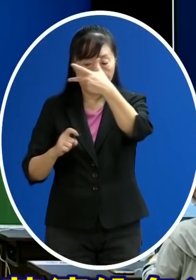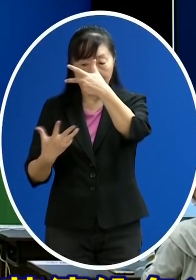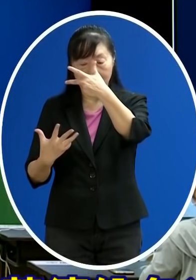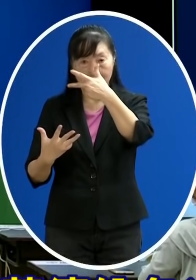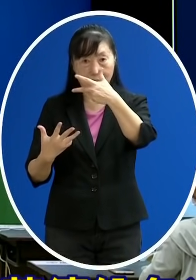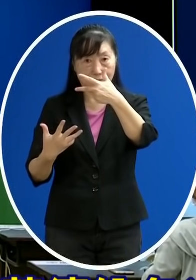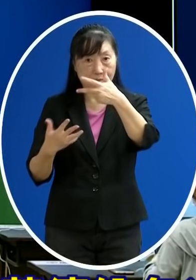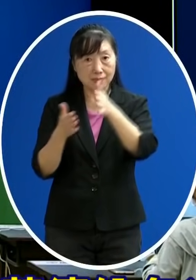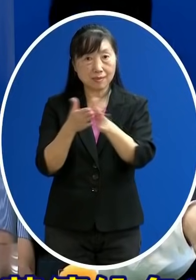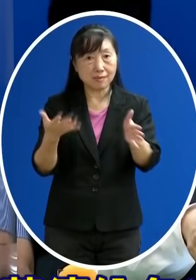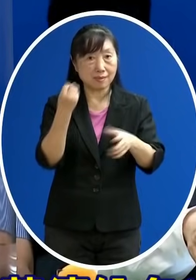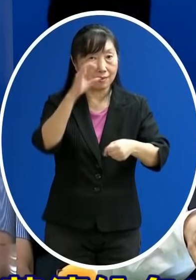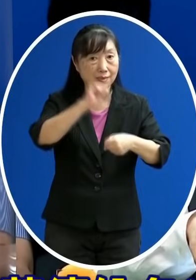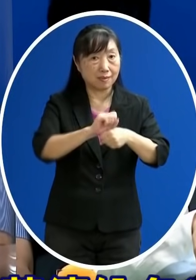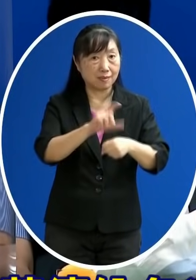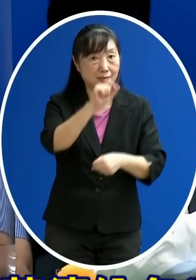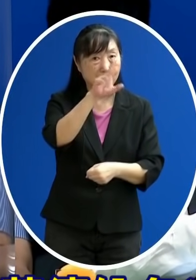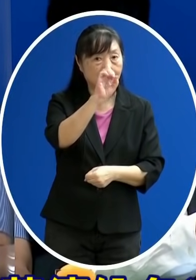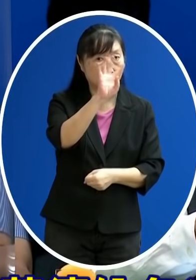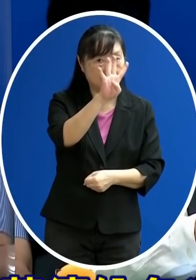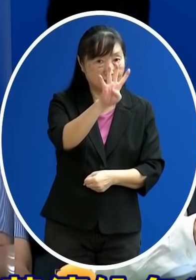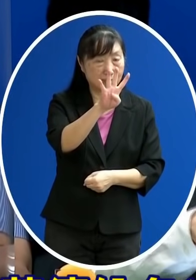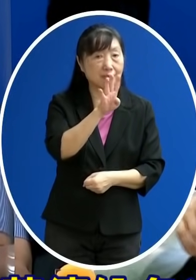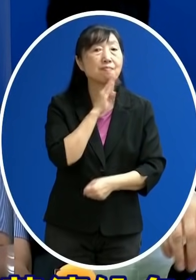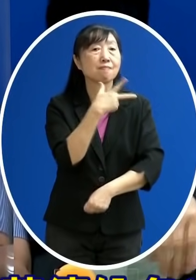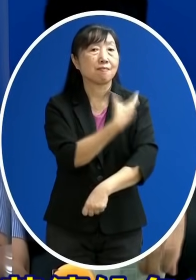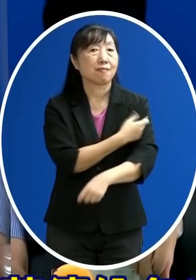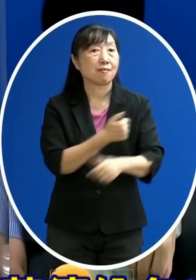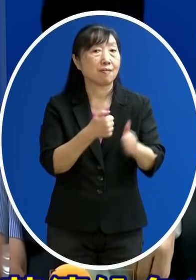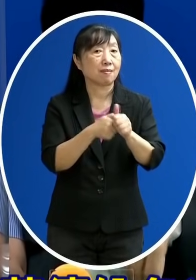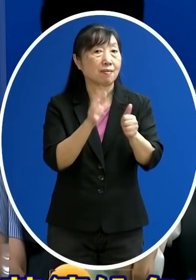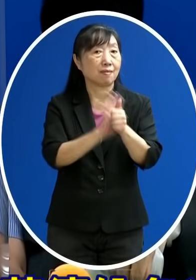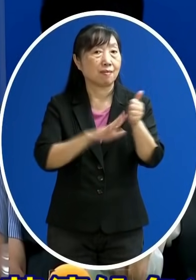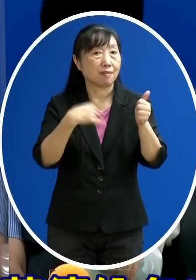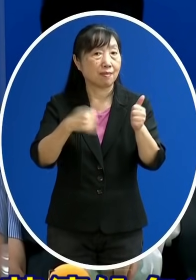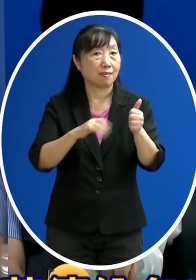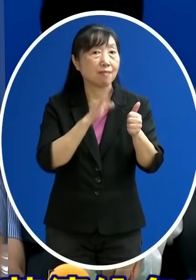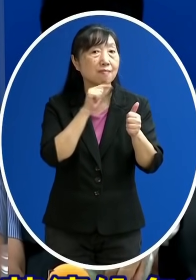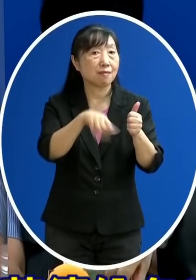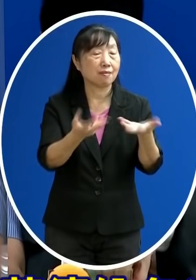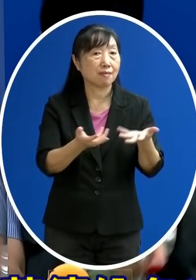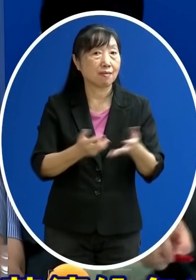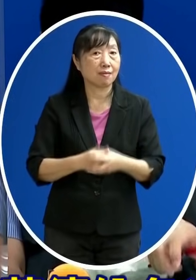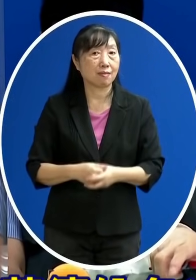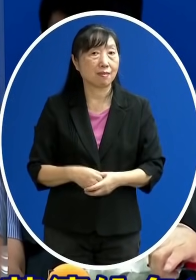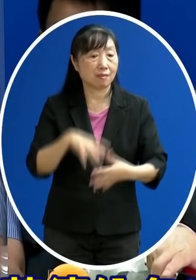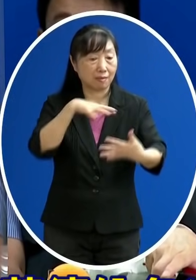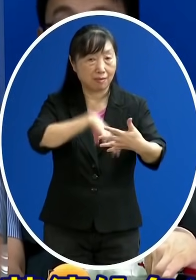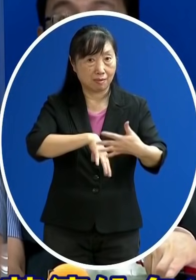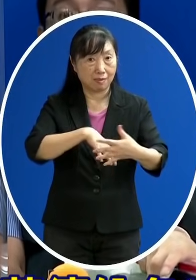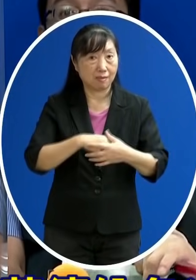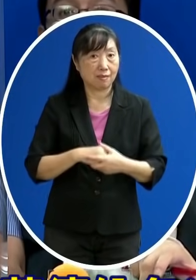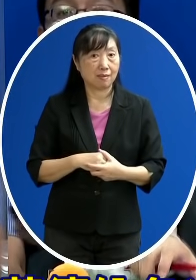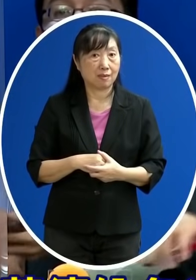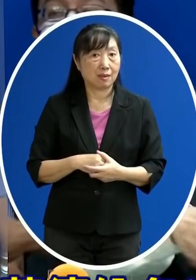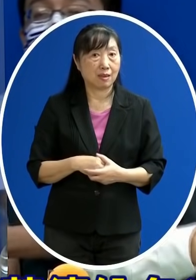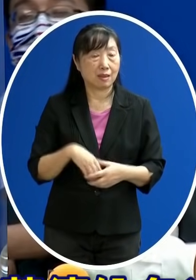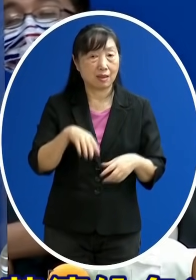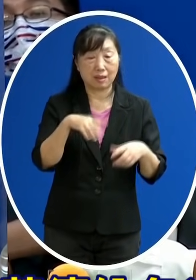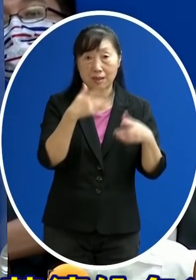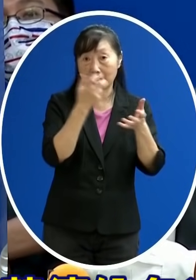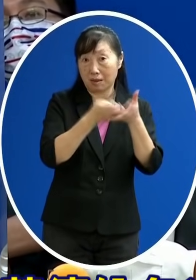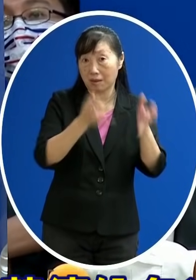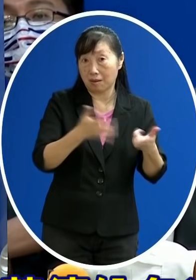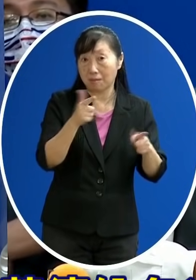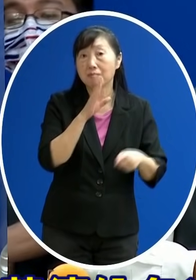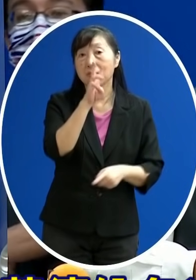7月16号到18号有新增104件的疫苗接种后不良事件，那其中有非严重的不良